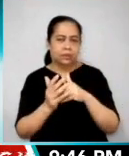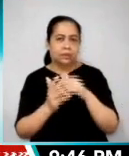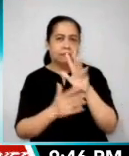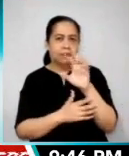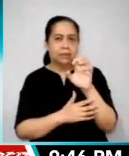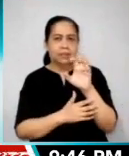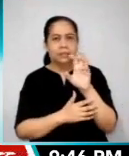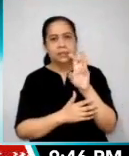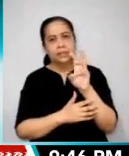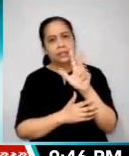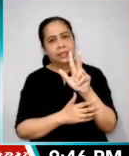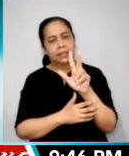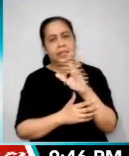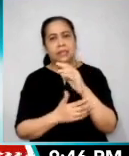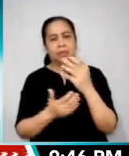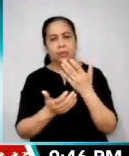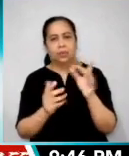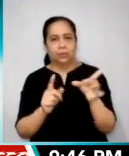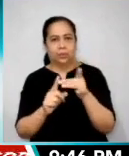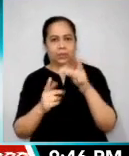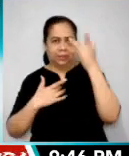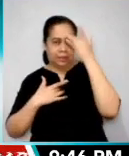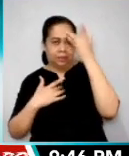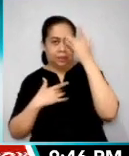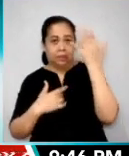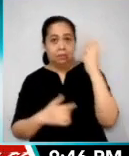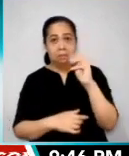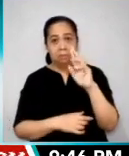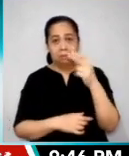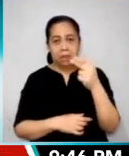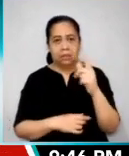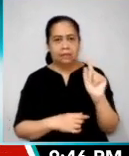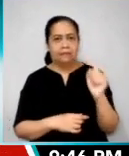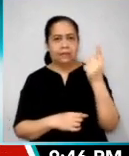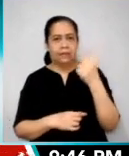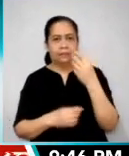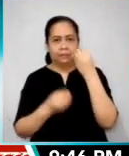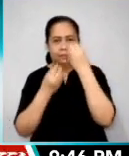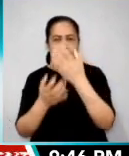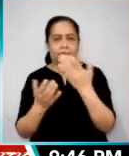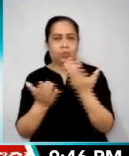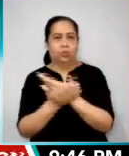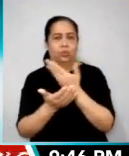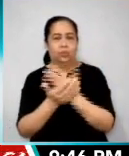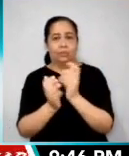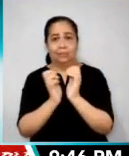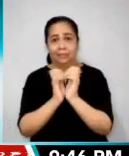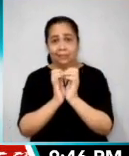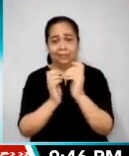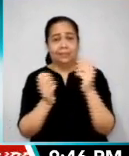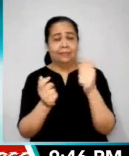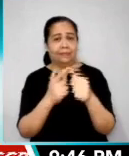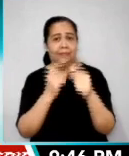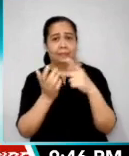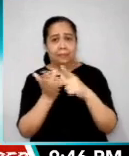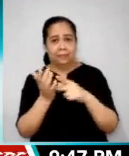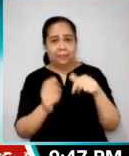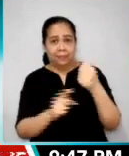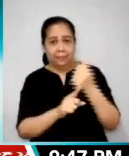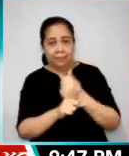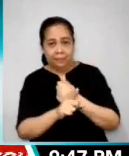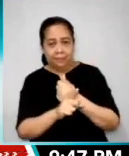430,563 cases. Nito lang Marso kung kailan unang iniulat ang mga bagong variant at unang bahagi ng Abril,